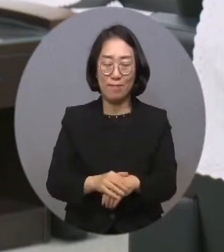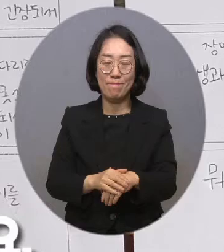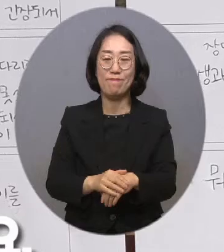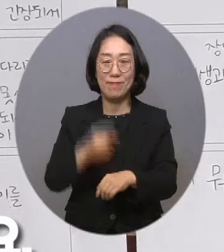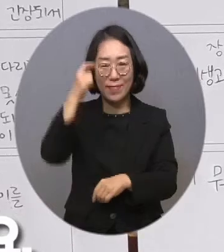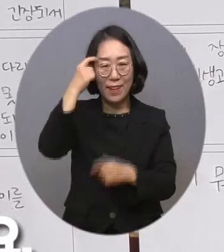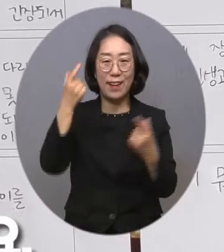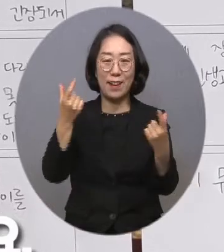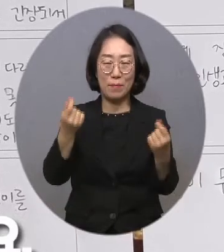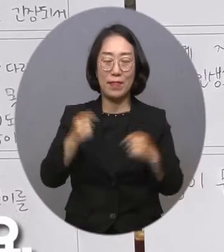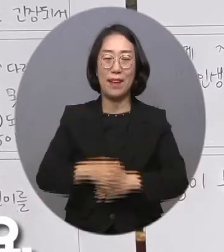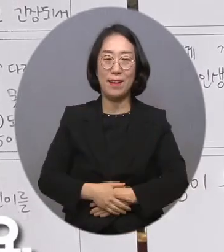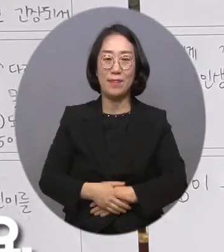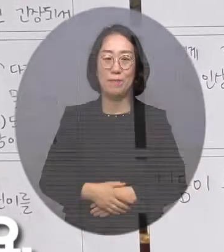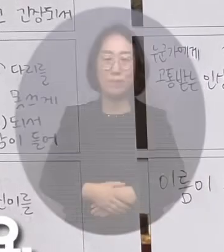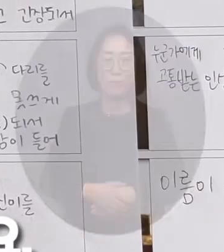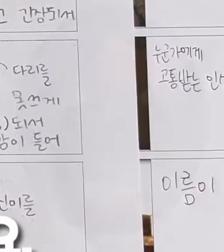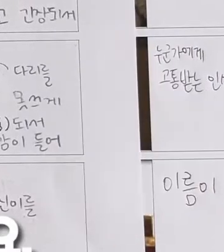합니다.